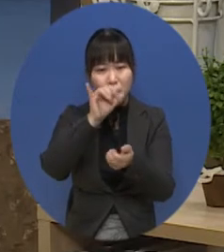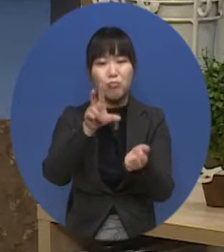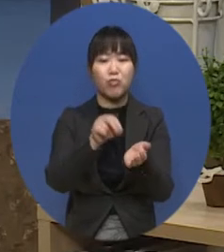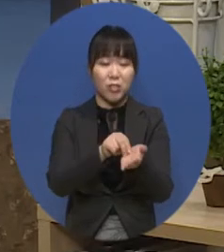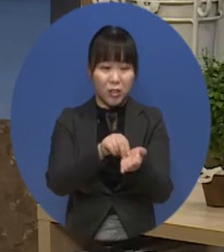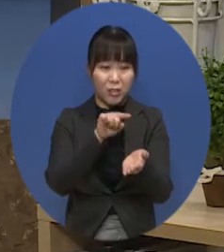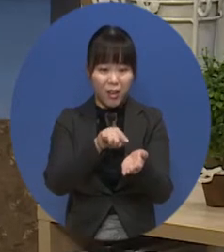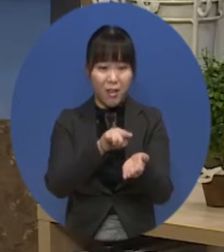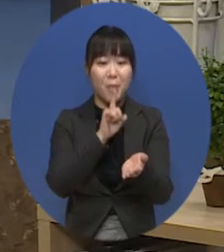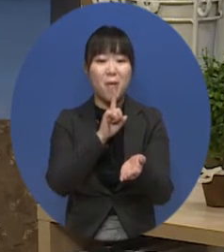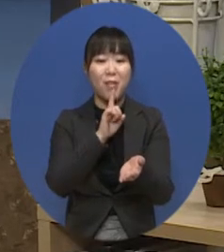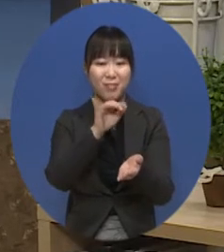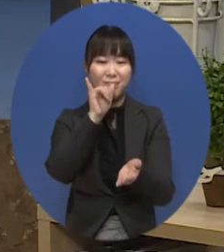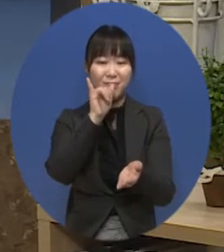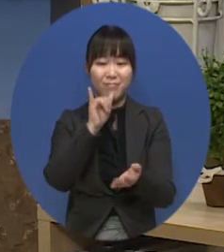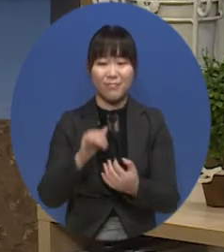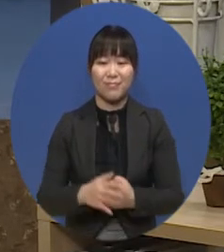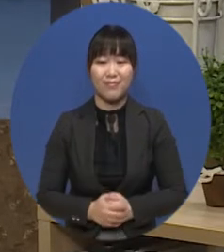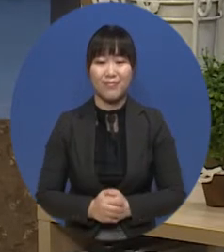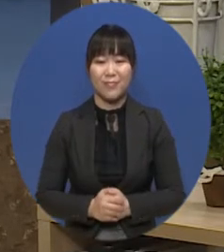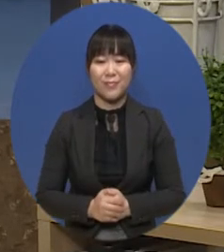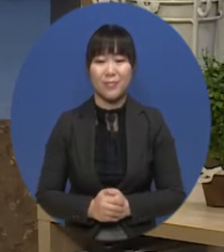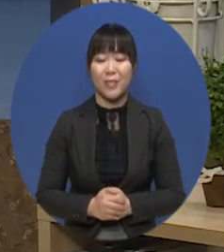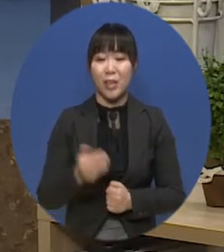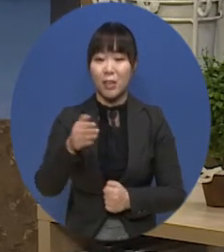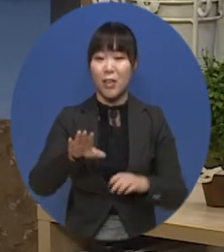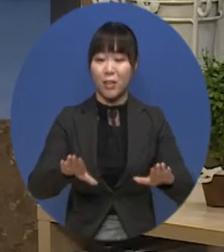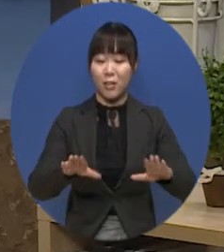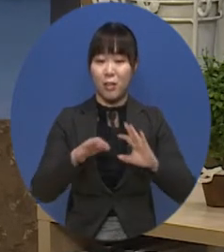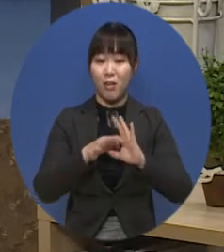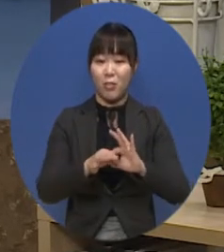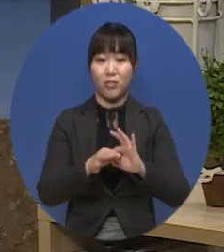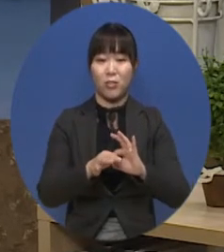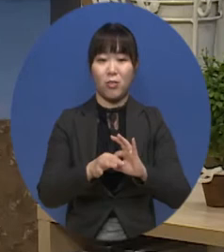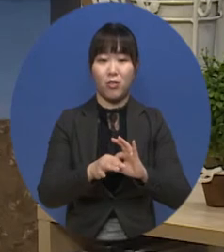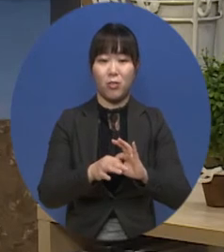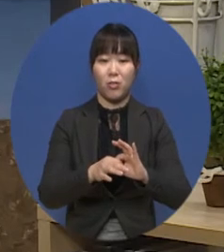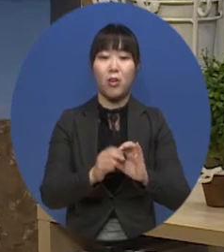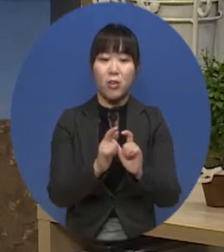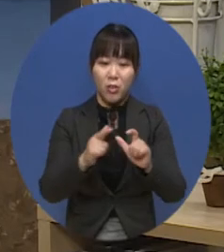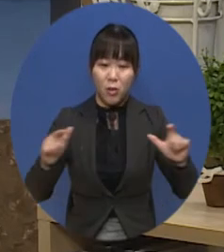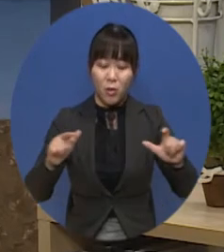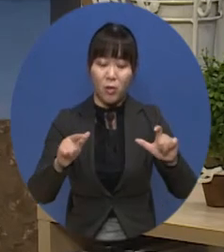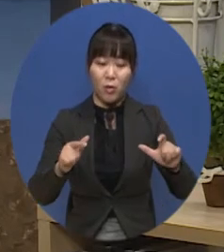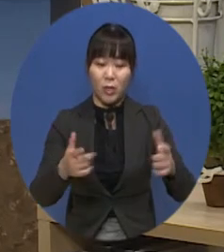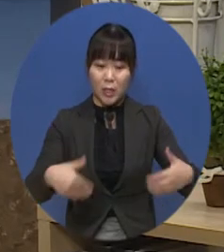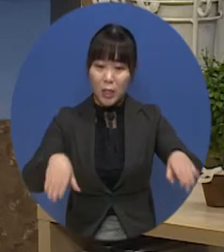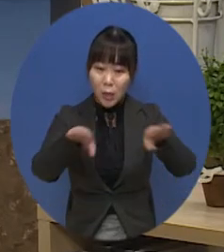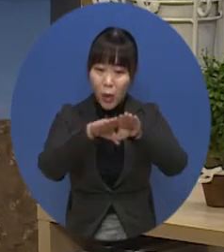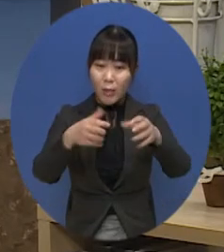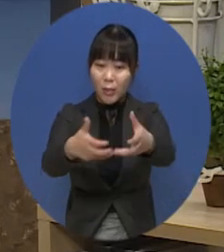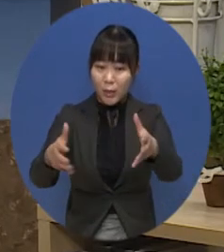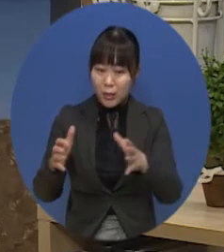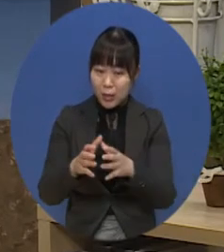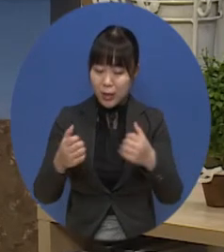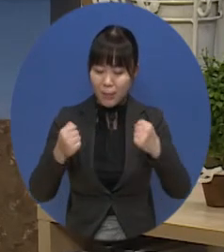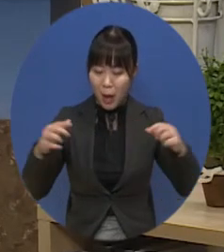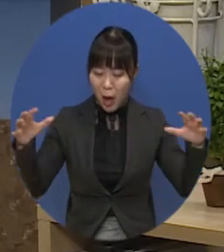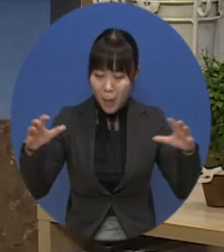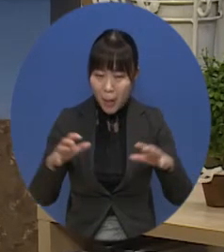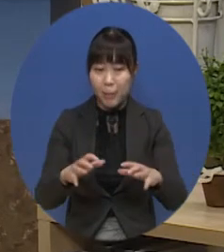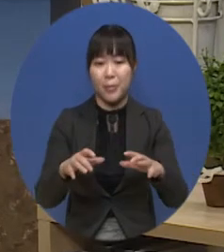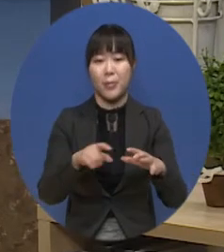지적도 있기는 있었잖아요. 있어요. 네. 네. 그랬는데 이제 그런 부분을 또 이렇게 여러 기관 단체들이 네. 함께 힘을